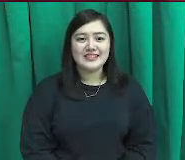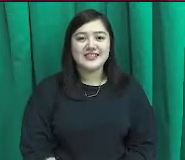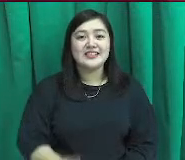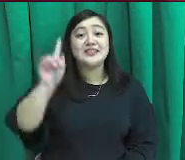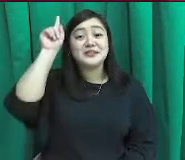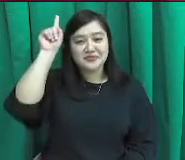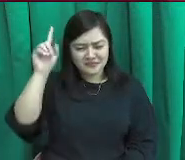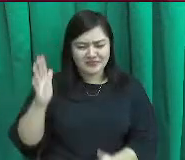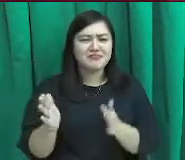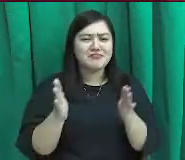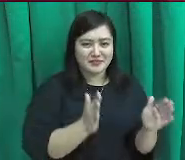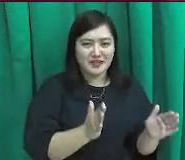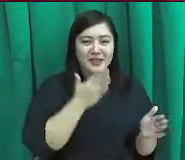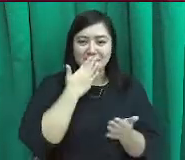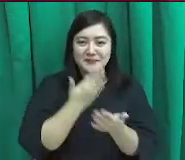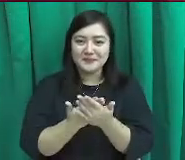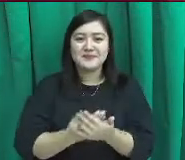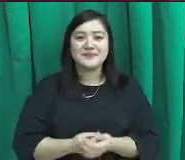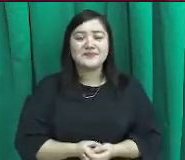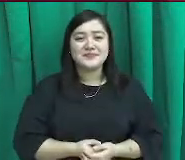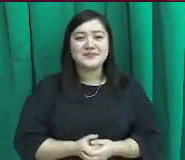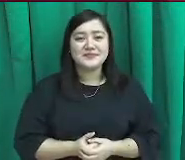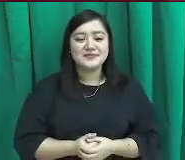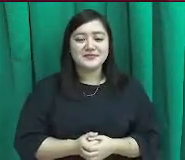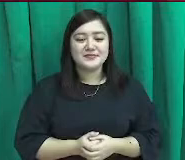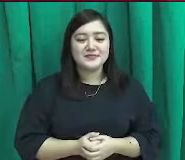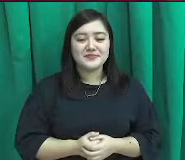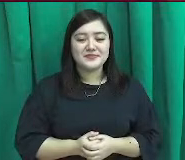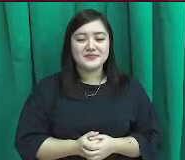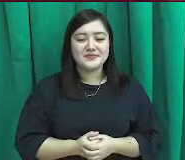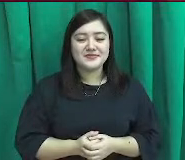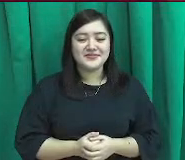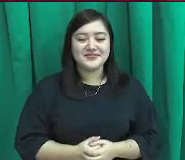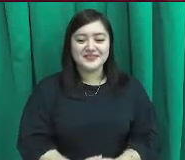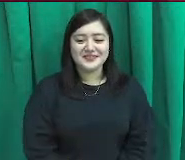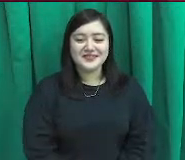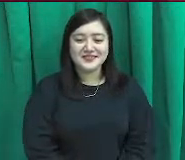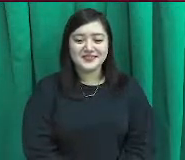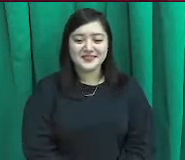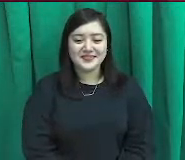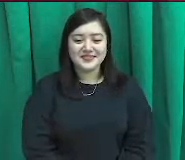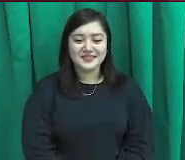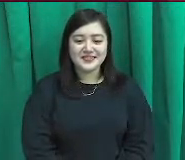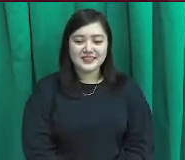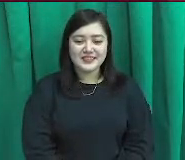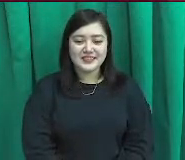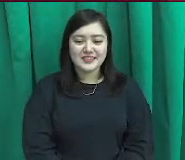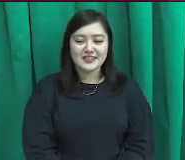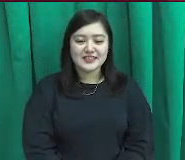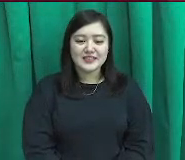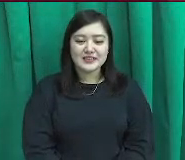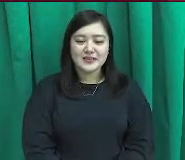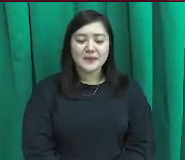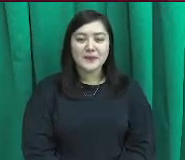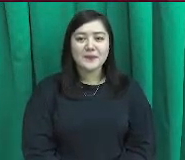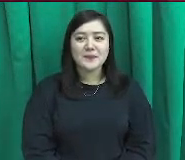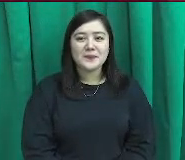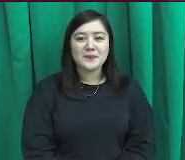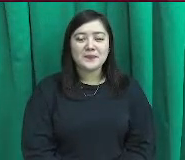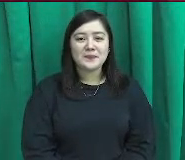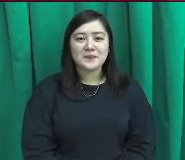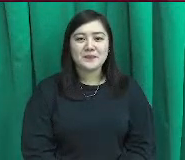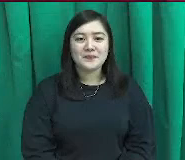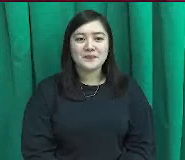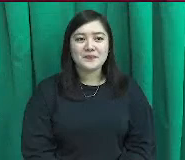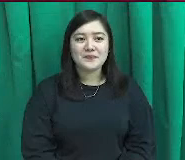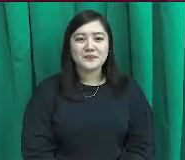ang maigi, ha? Planuhin. Oh, siguraduhin magugulat tayo, ha? Oh. Oh, pero ay patuloy na